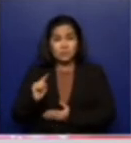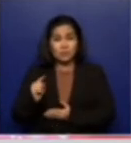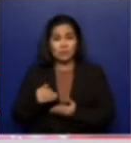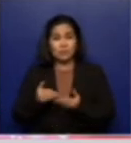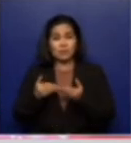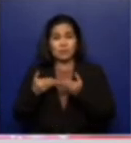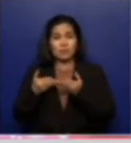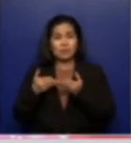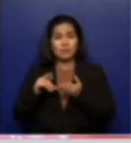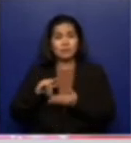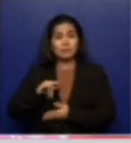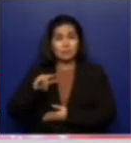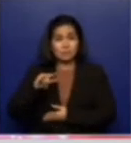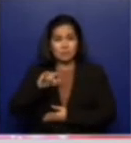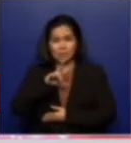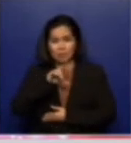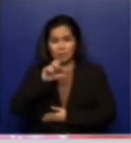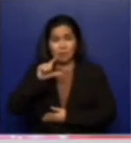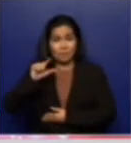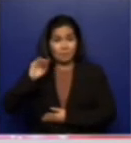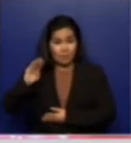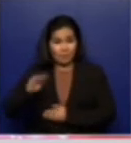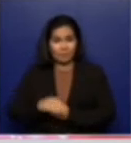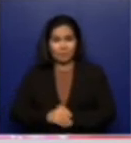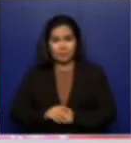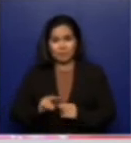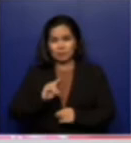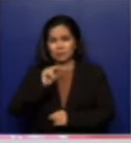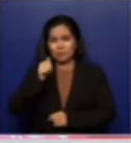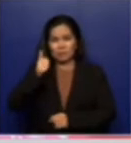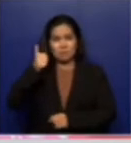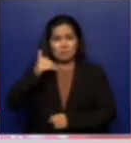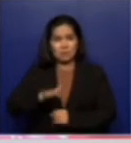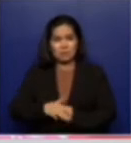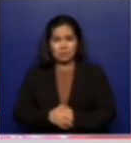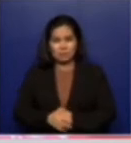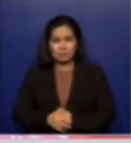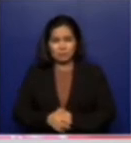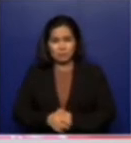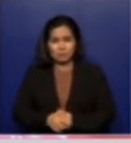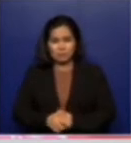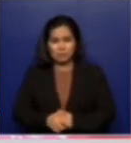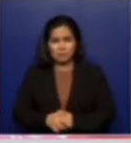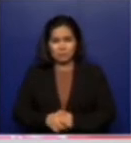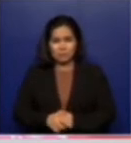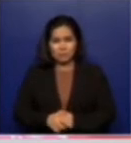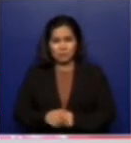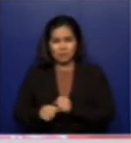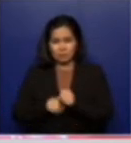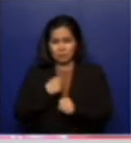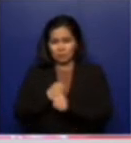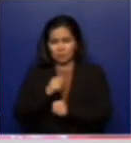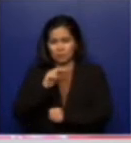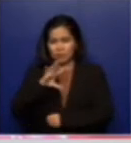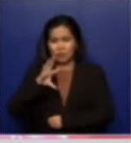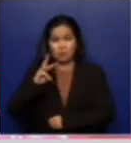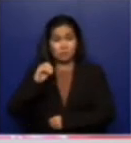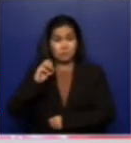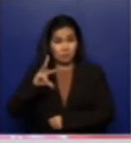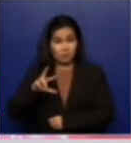าะ300ล้านบาทไม่สามารถใช้งานได้แม้แต่วันเดียวปี